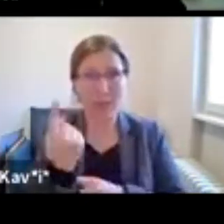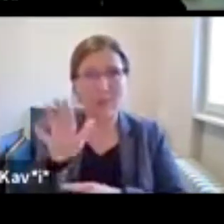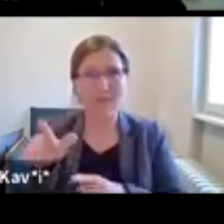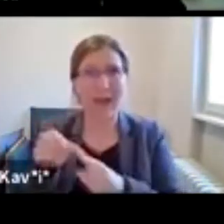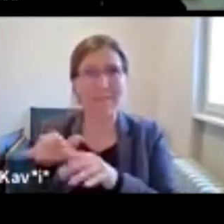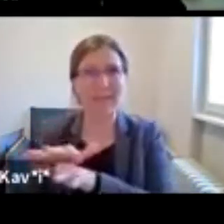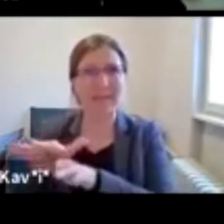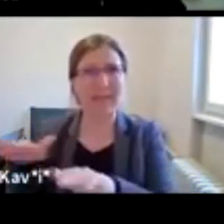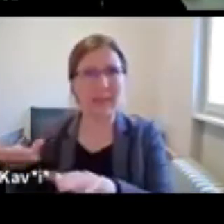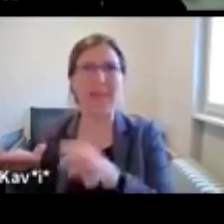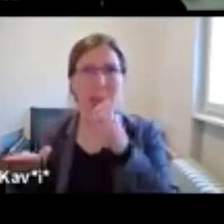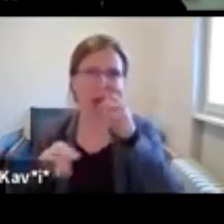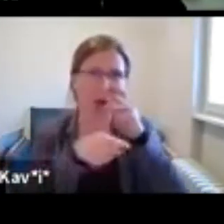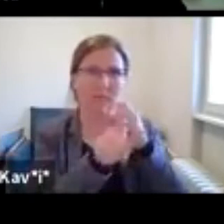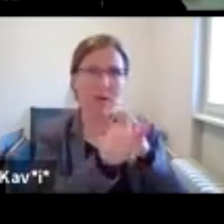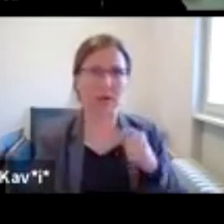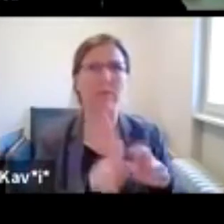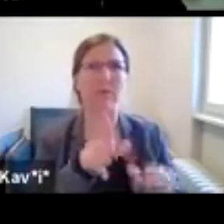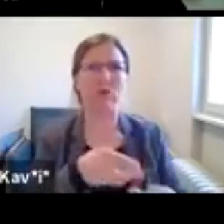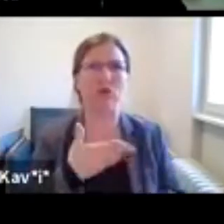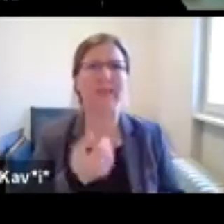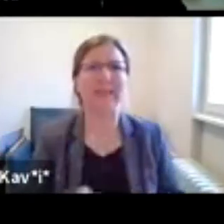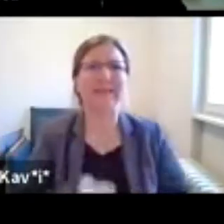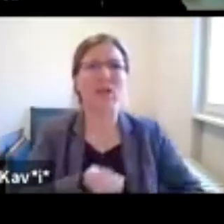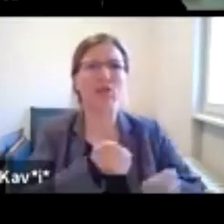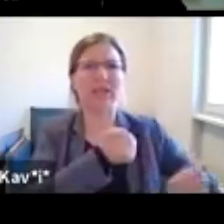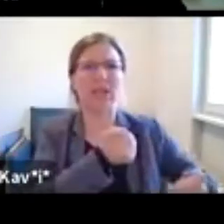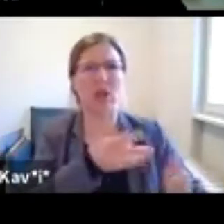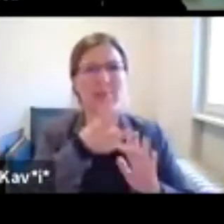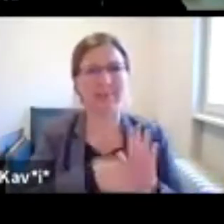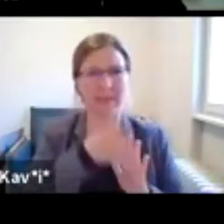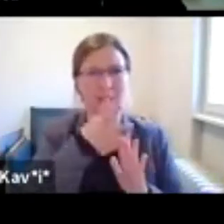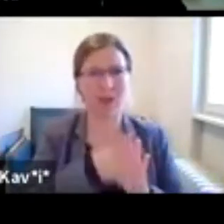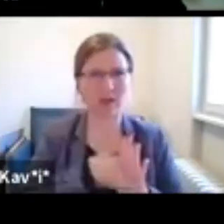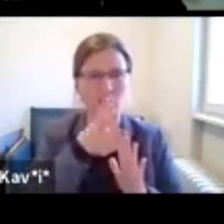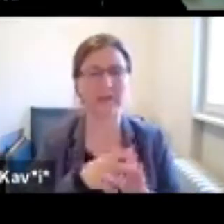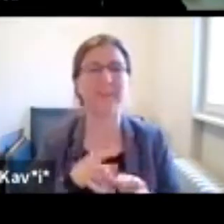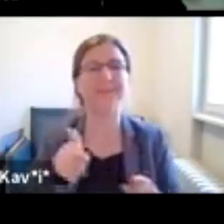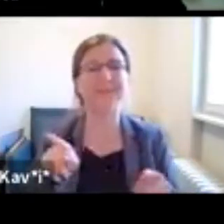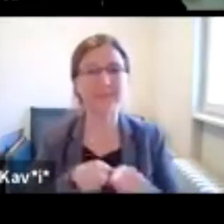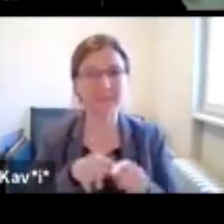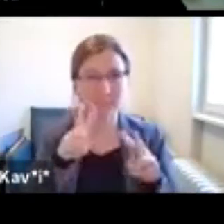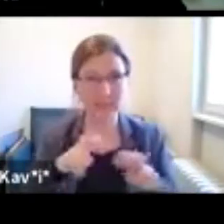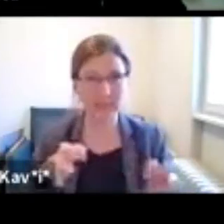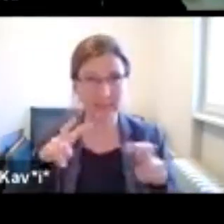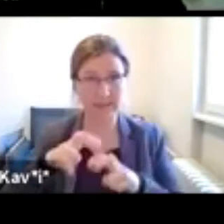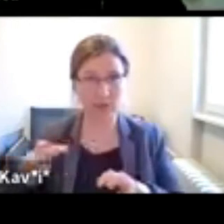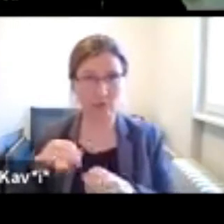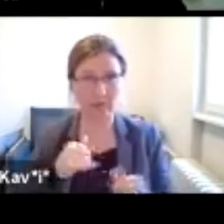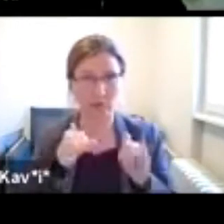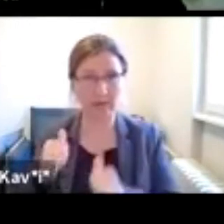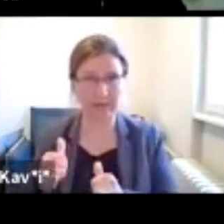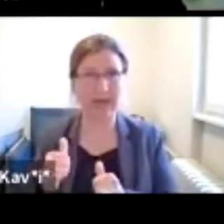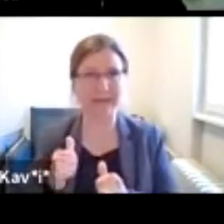takvih osoba izazvati pogoršanje postojeće psihopatologije. Također, istraživanja su pokazala da